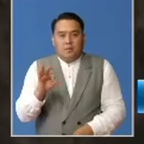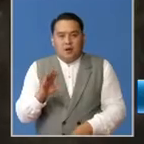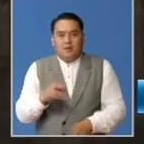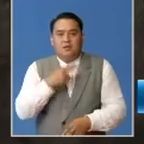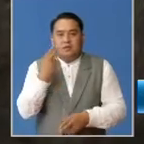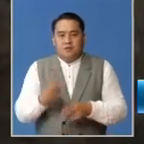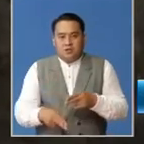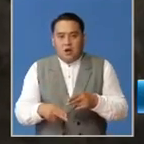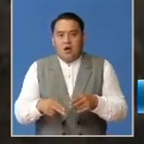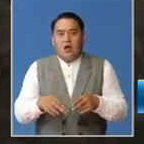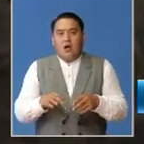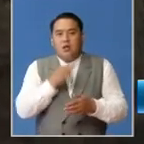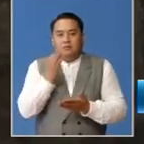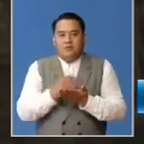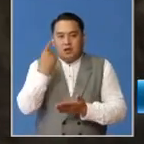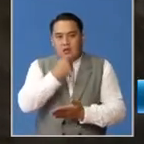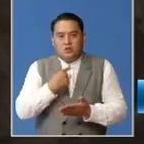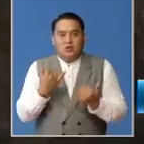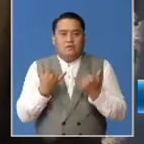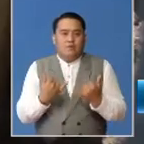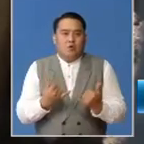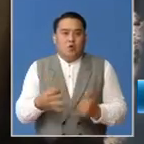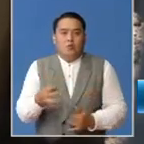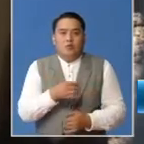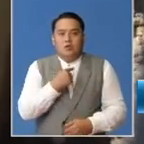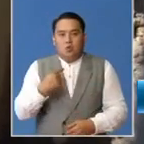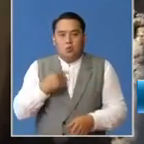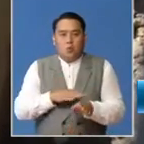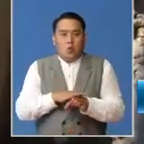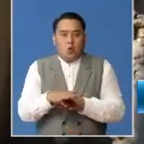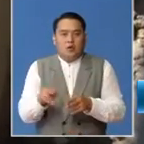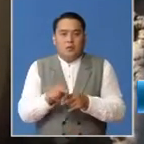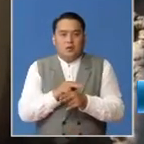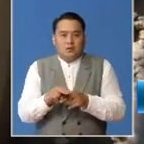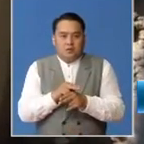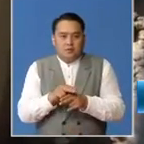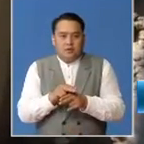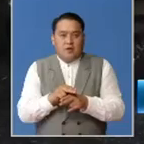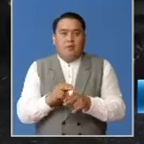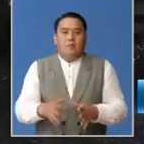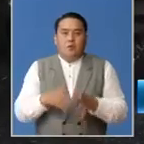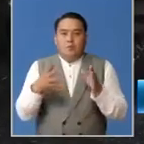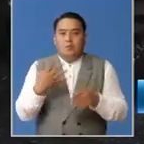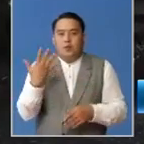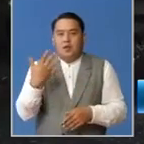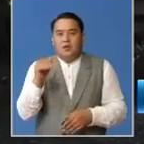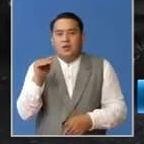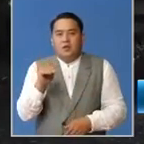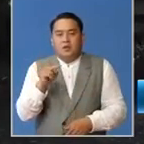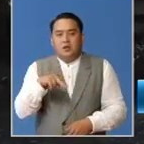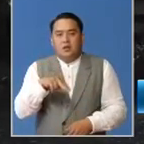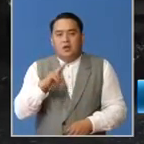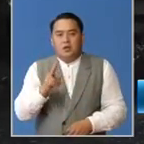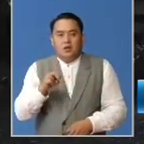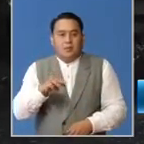октября. По заверениям ответственных лиц, в настоящее время в областном центре полностью отремонтировано более 5 километров